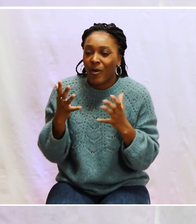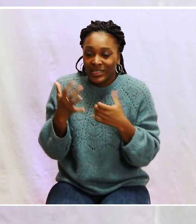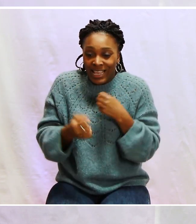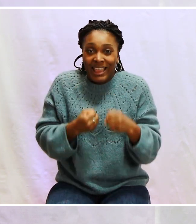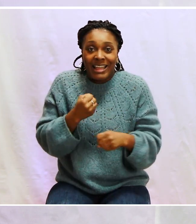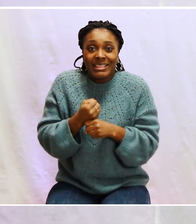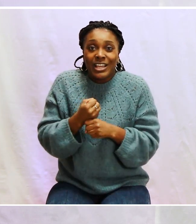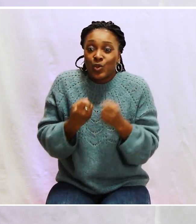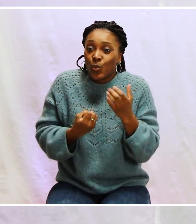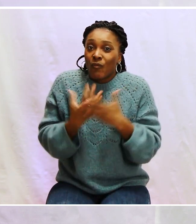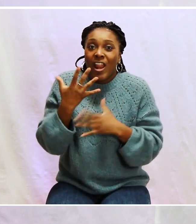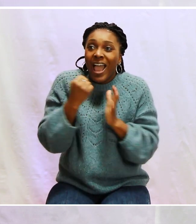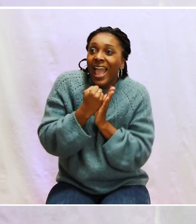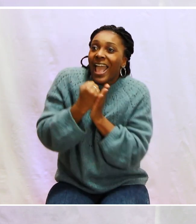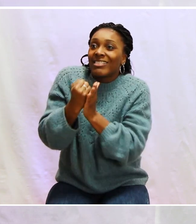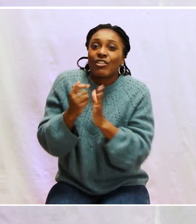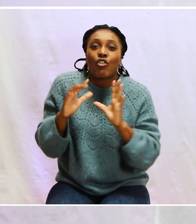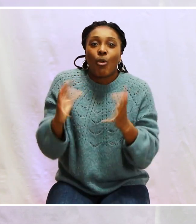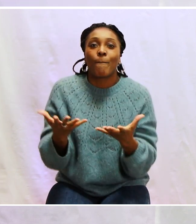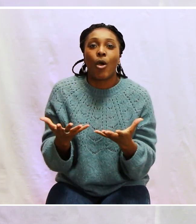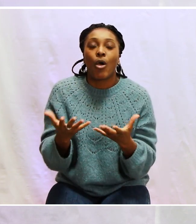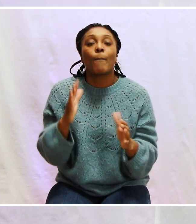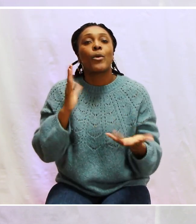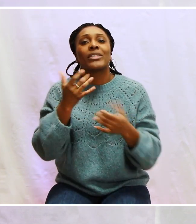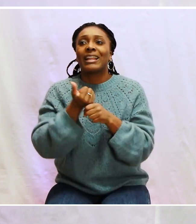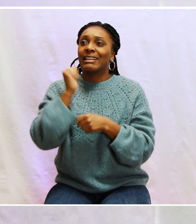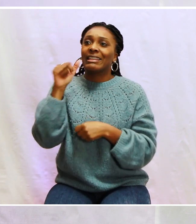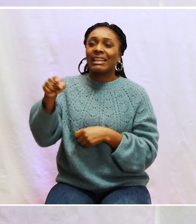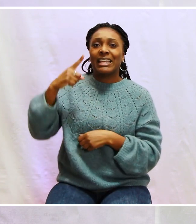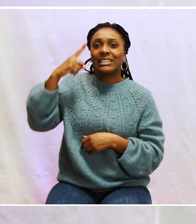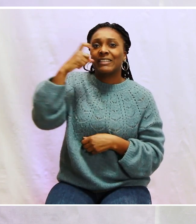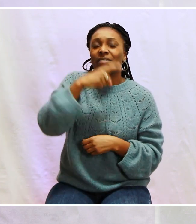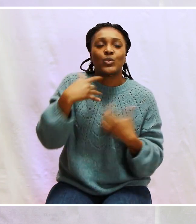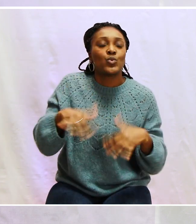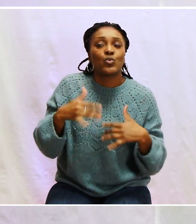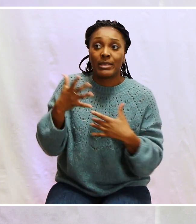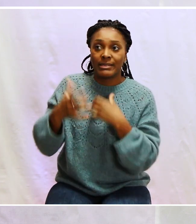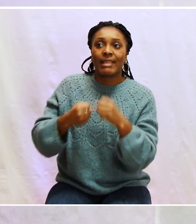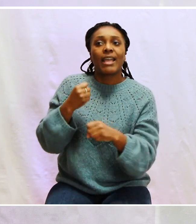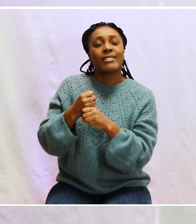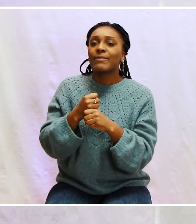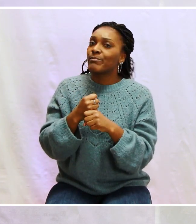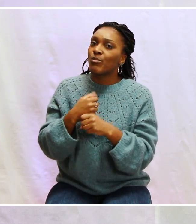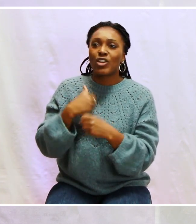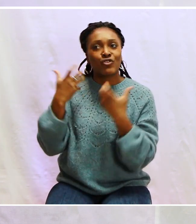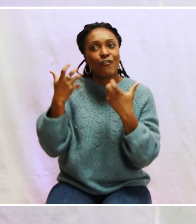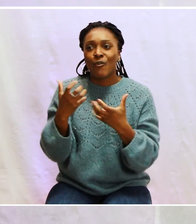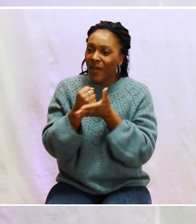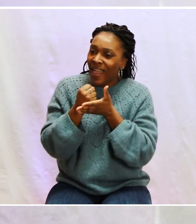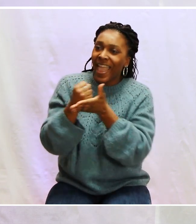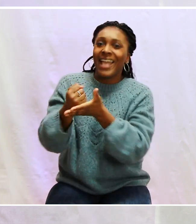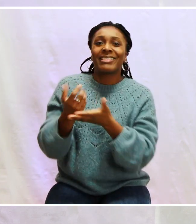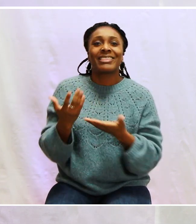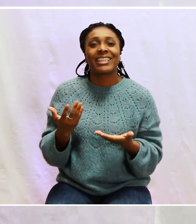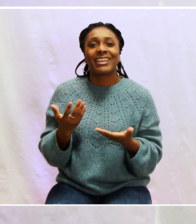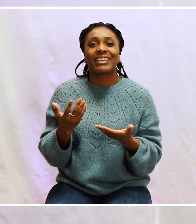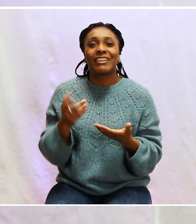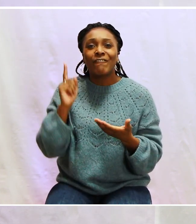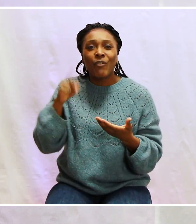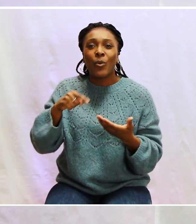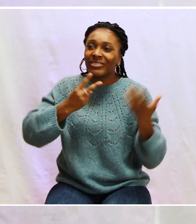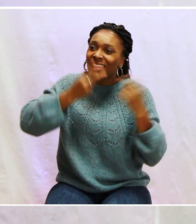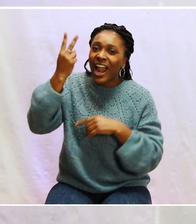année? Est-ce que l'année dernière peut-être c'était une année difficile pour elle, mais cette année ça va être une année où on va exprimer ses dons, exprimer ses